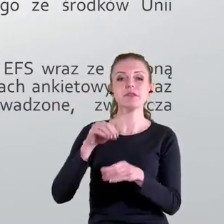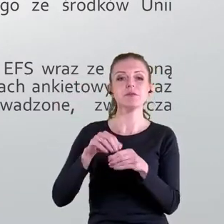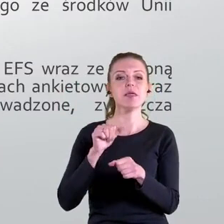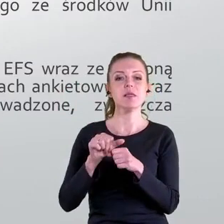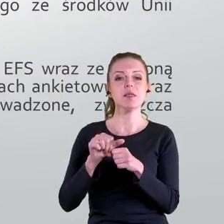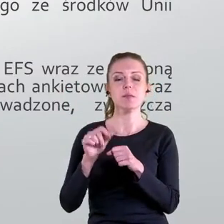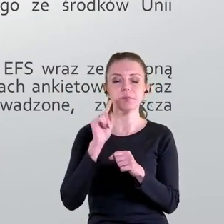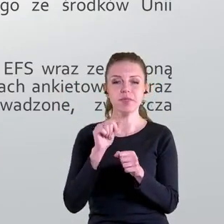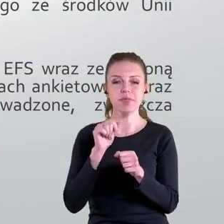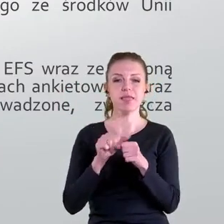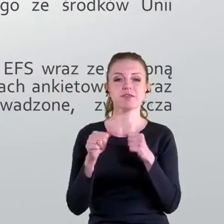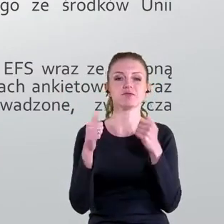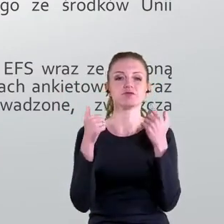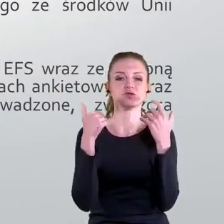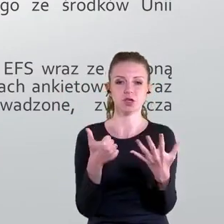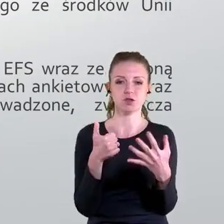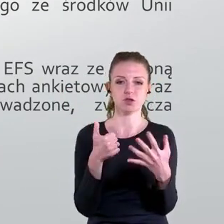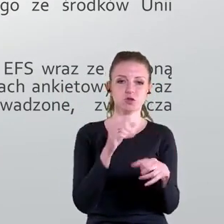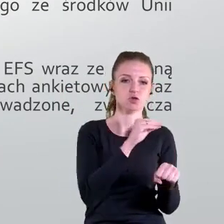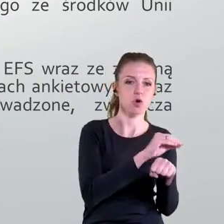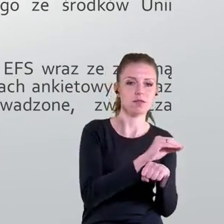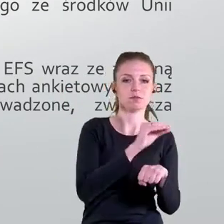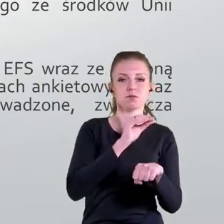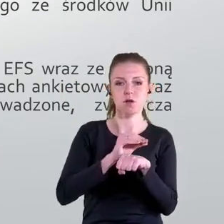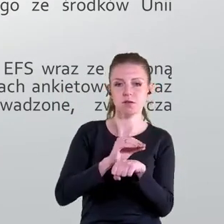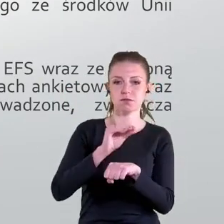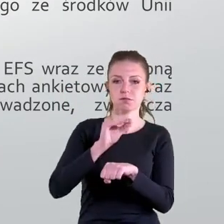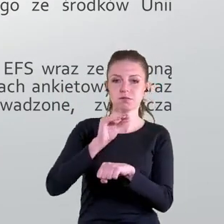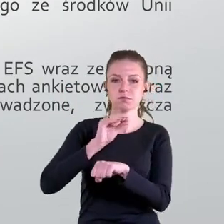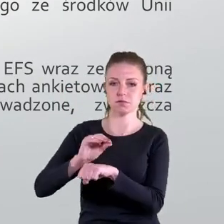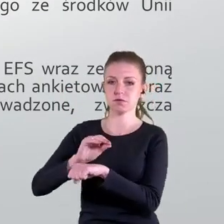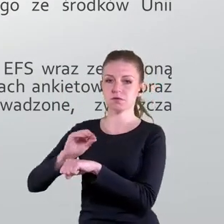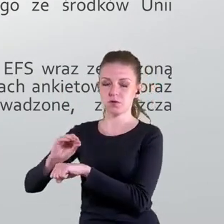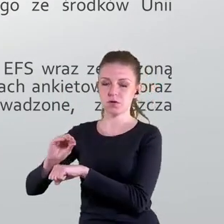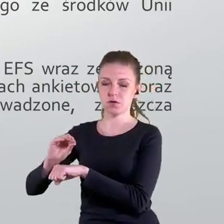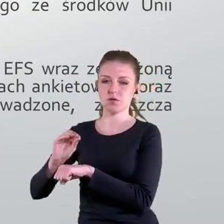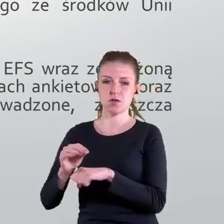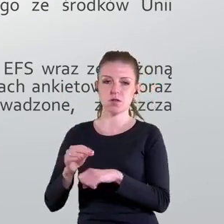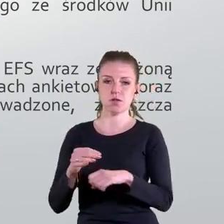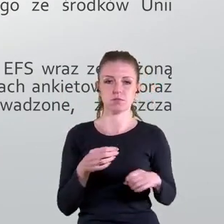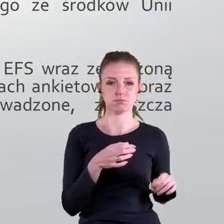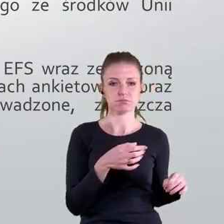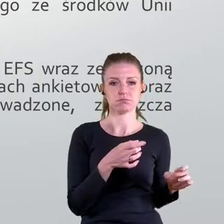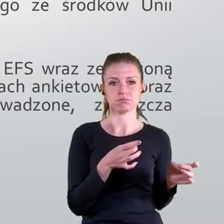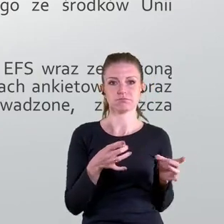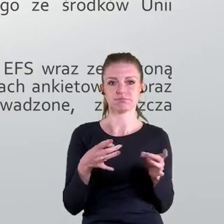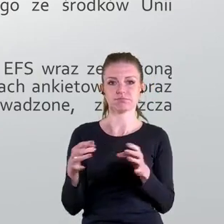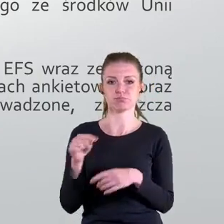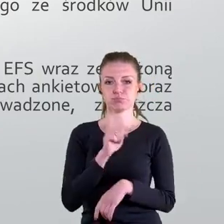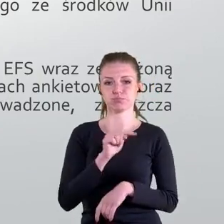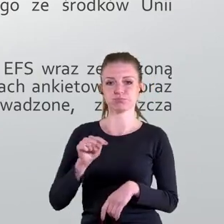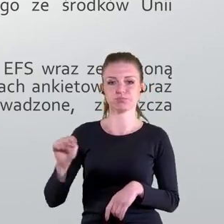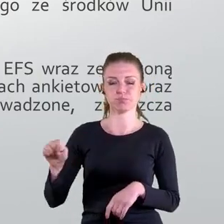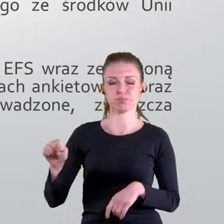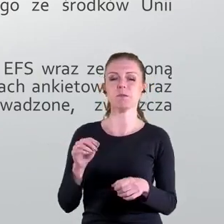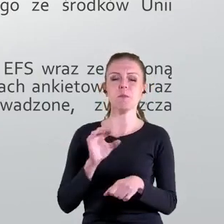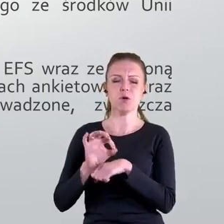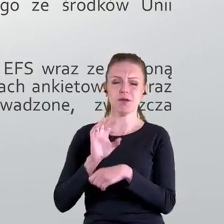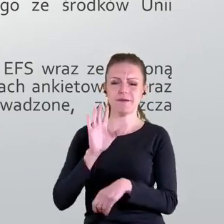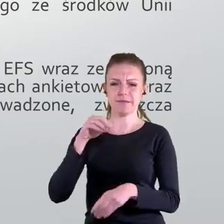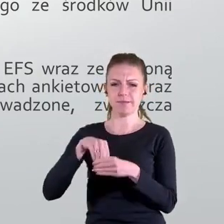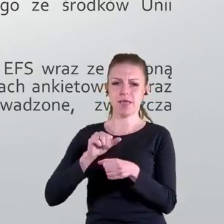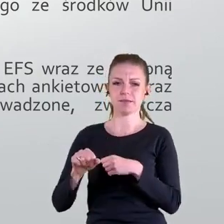szkoleń prowadzonych całego cyklu szkoleń prowadzonych w ramach projektu